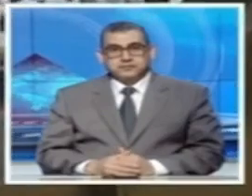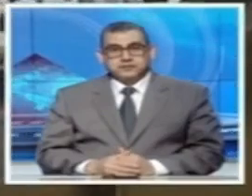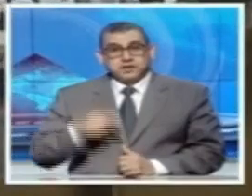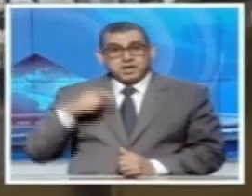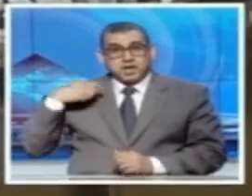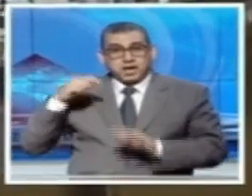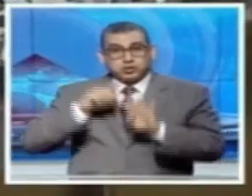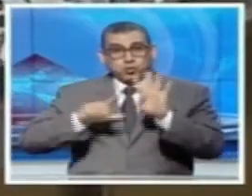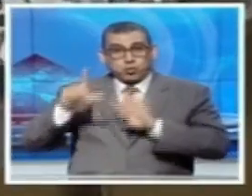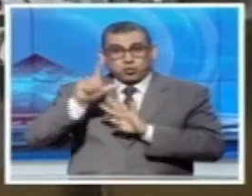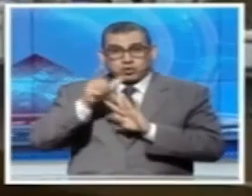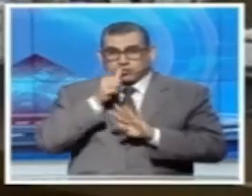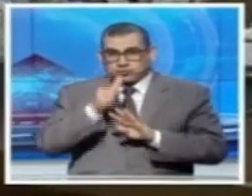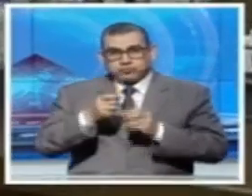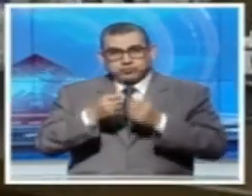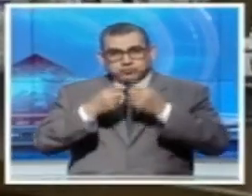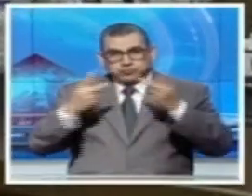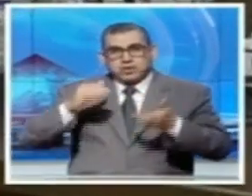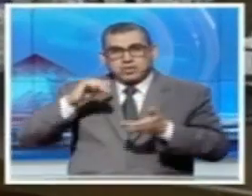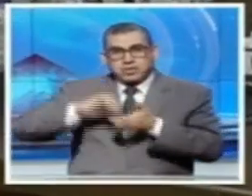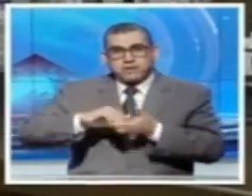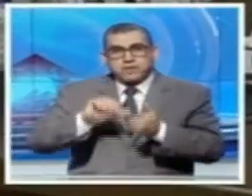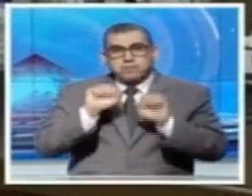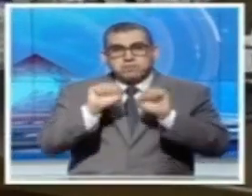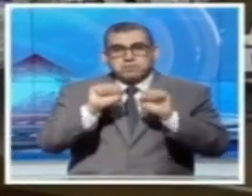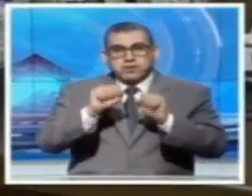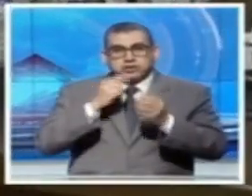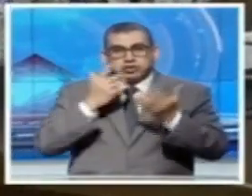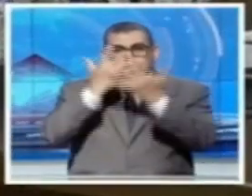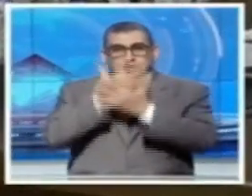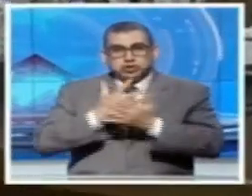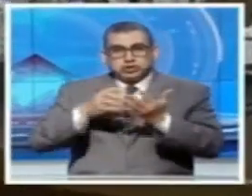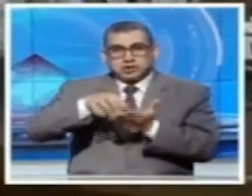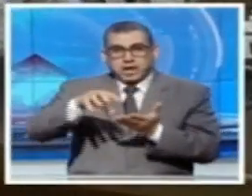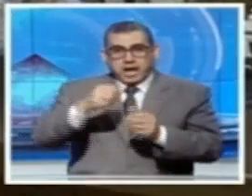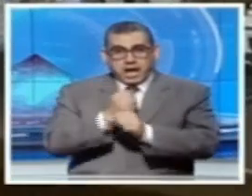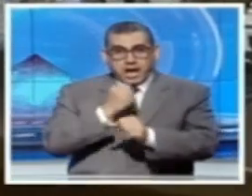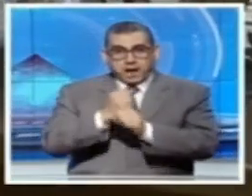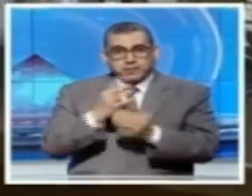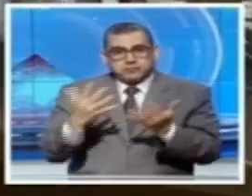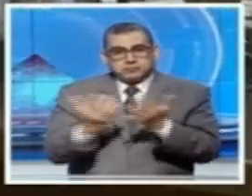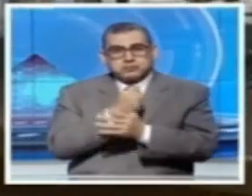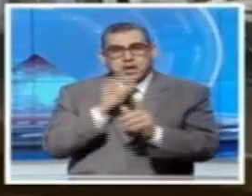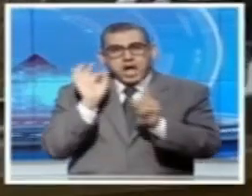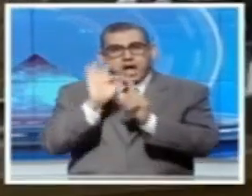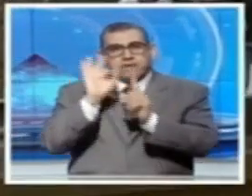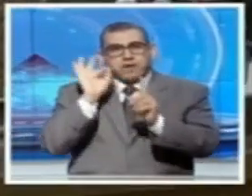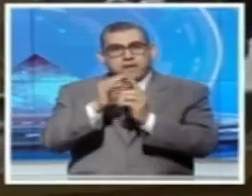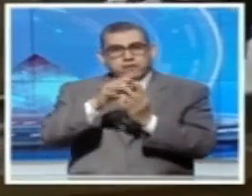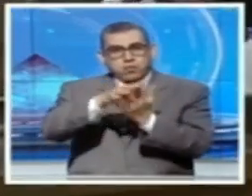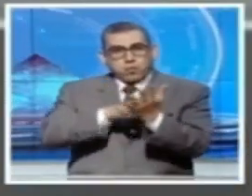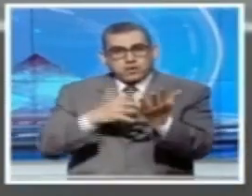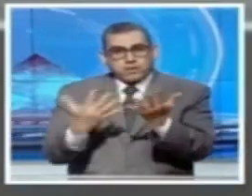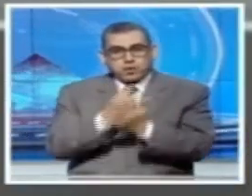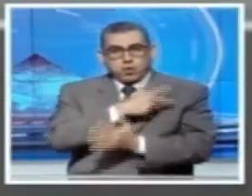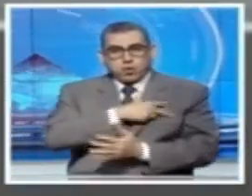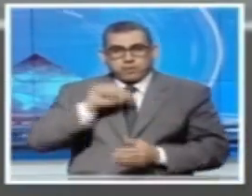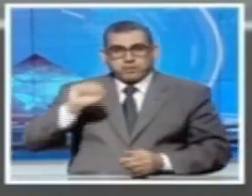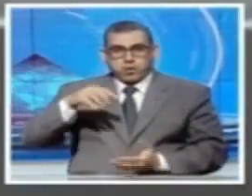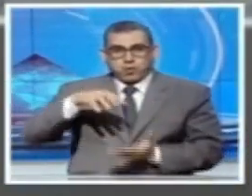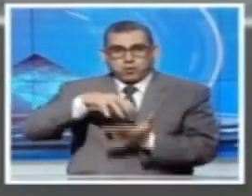رئيس الوزراء يوجه بإنهاء الاتفاقات الخاصة بطرح شركات قطاع الأعمال لتحقيق مستهدفات وثيقة ملكية الدولة.